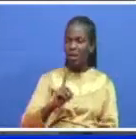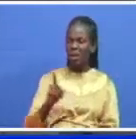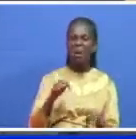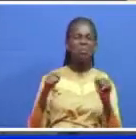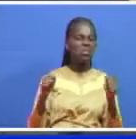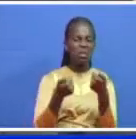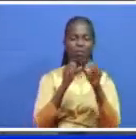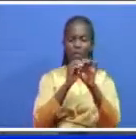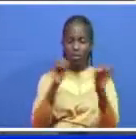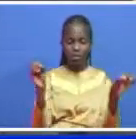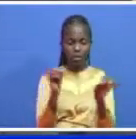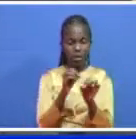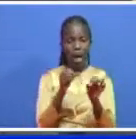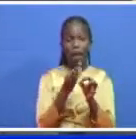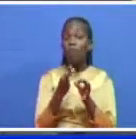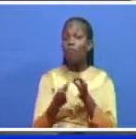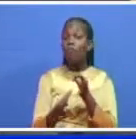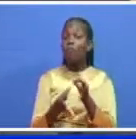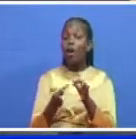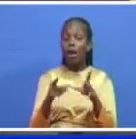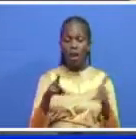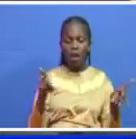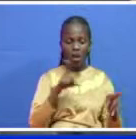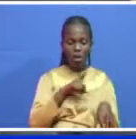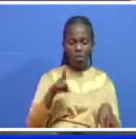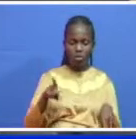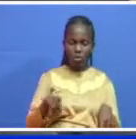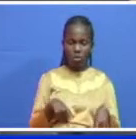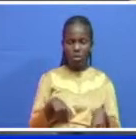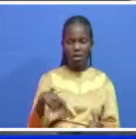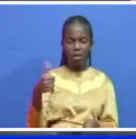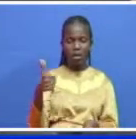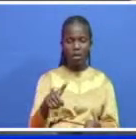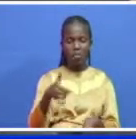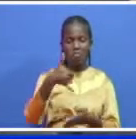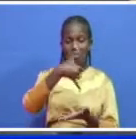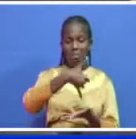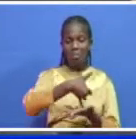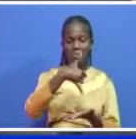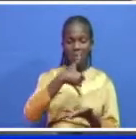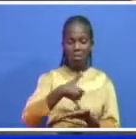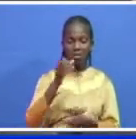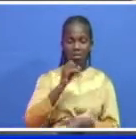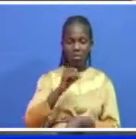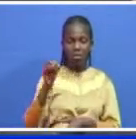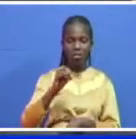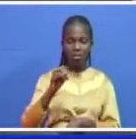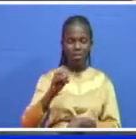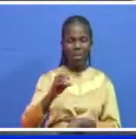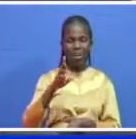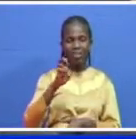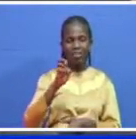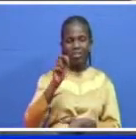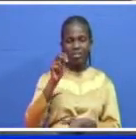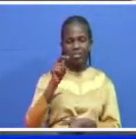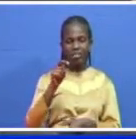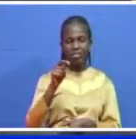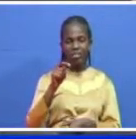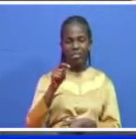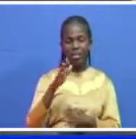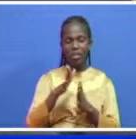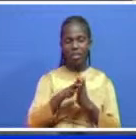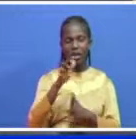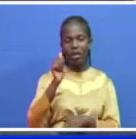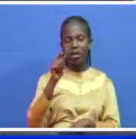salama. Kama landlords, hakuna hata mmoja ambaye amehusishwa kwa kuongea mambo ya rates.